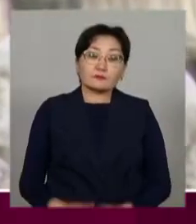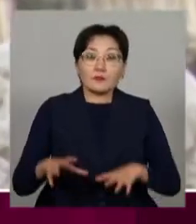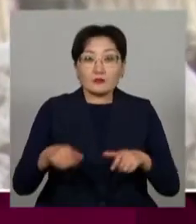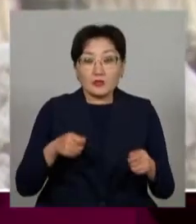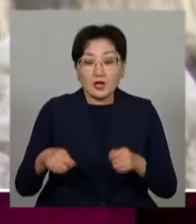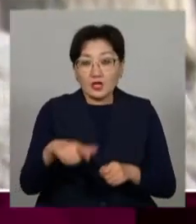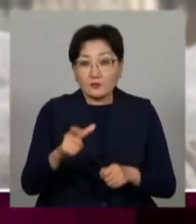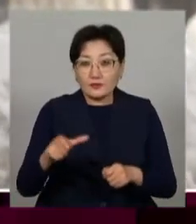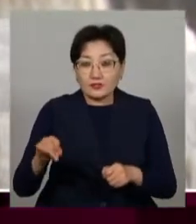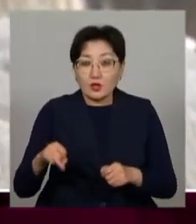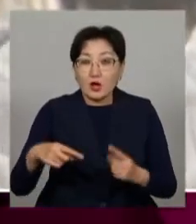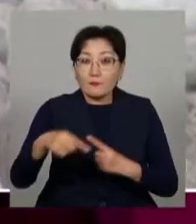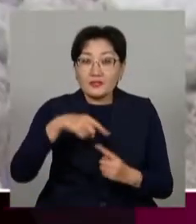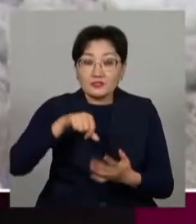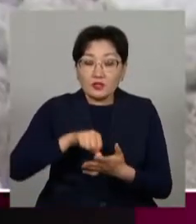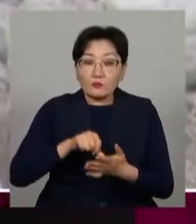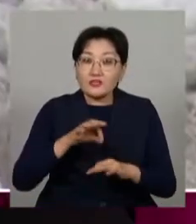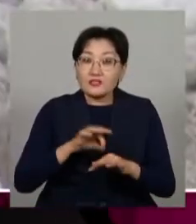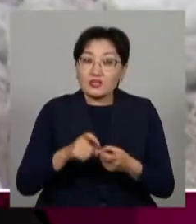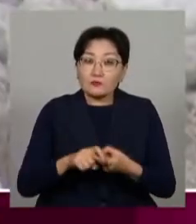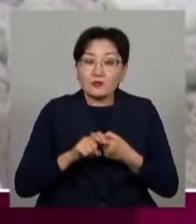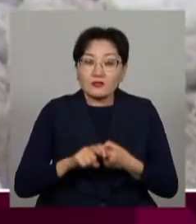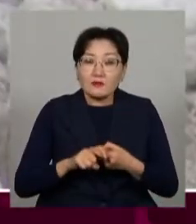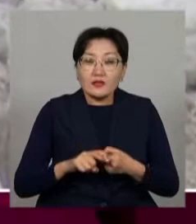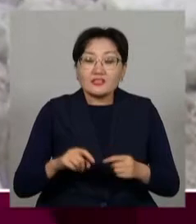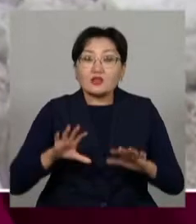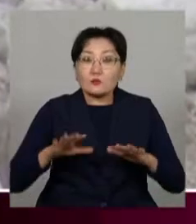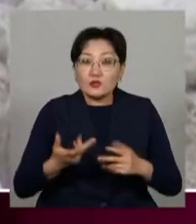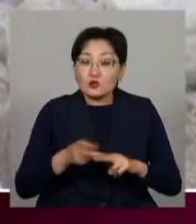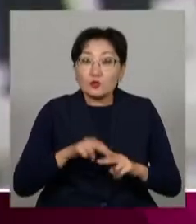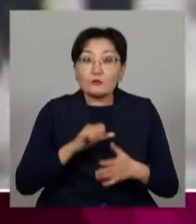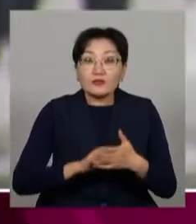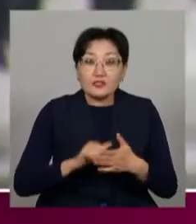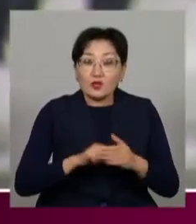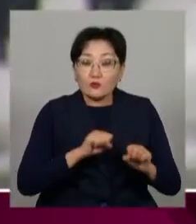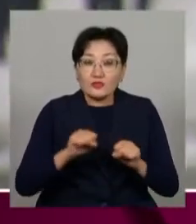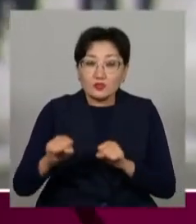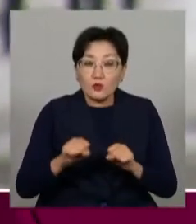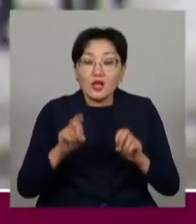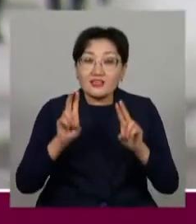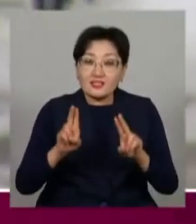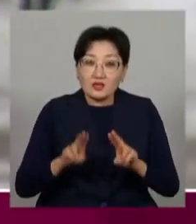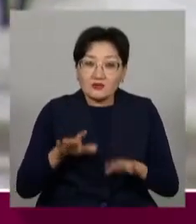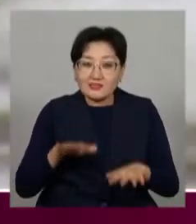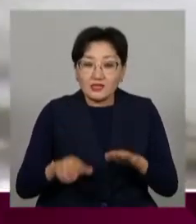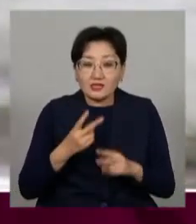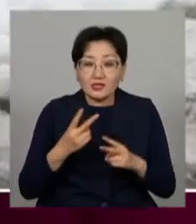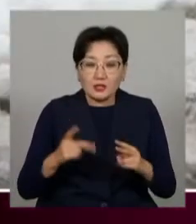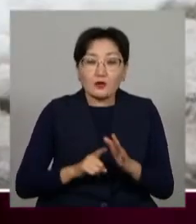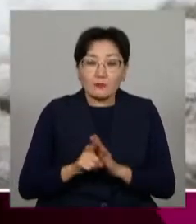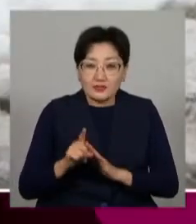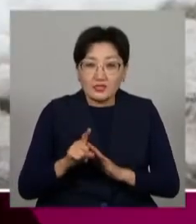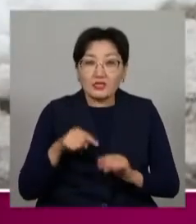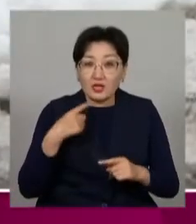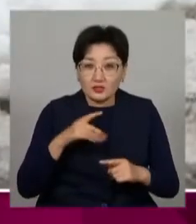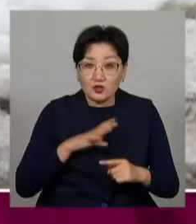Президент азаматтар және бизнес өкілдері індеттен әбден қажып, соның салдарынан сақтық шараларына салғырт қарай бастағанда тілге